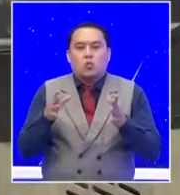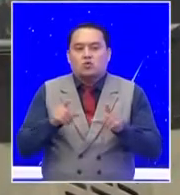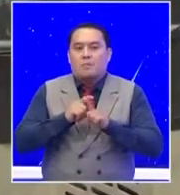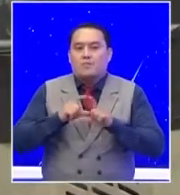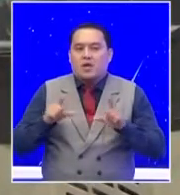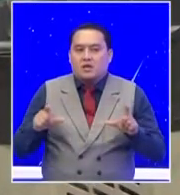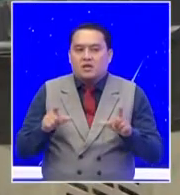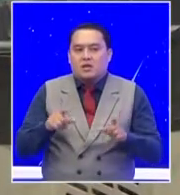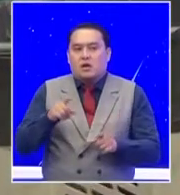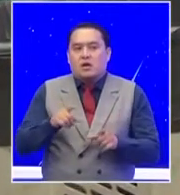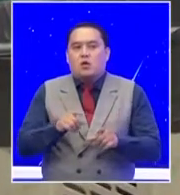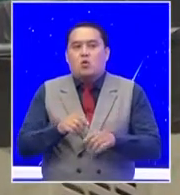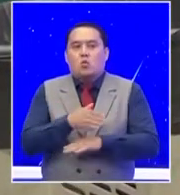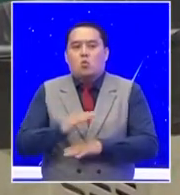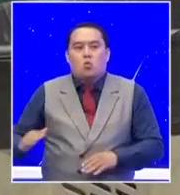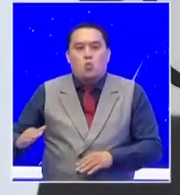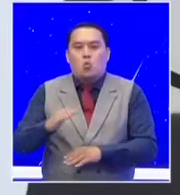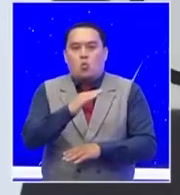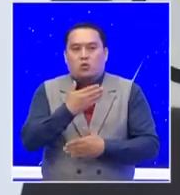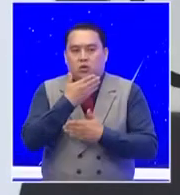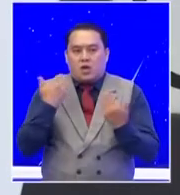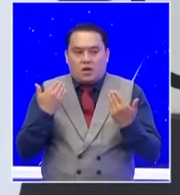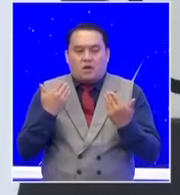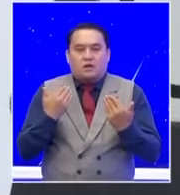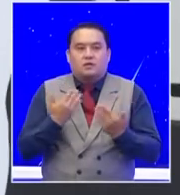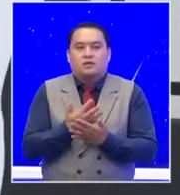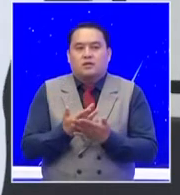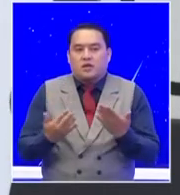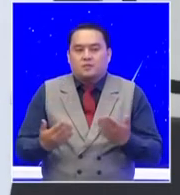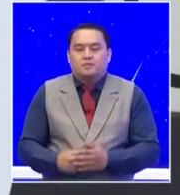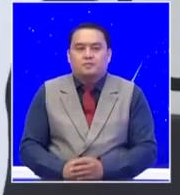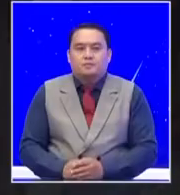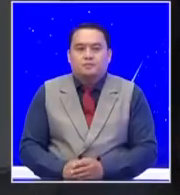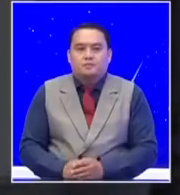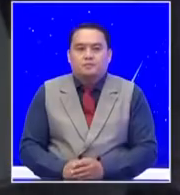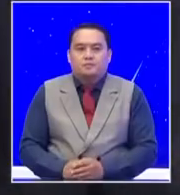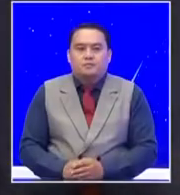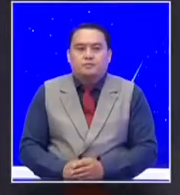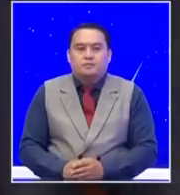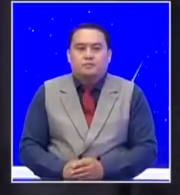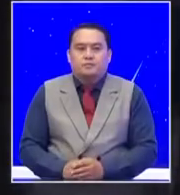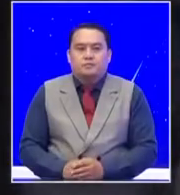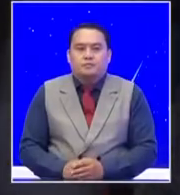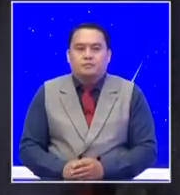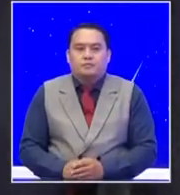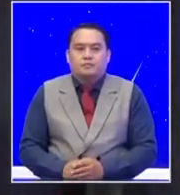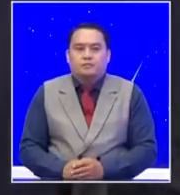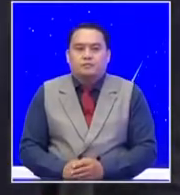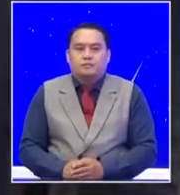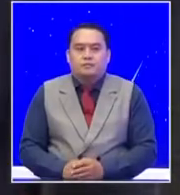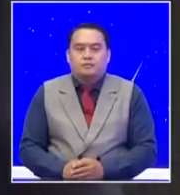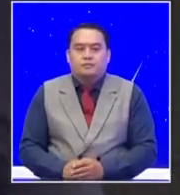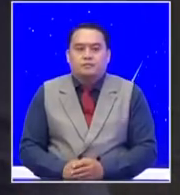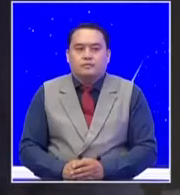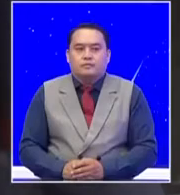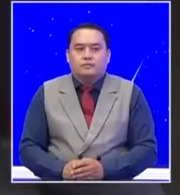объектов. Где-то неподъемный угол, где-то нет поручней и так далее. Сколько времени вам надо так, чтобы, это, чтобы я пришла и